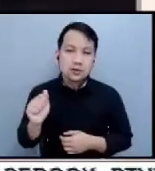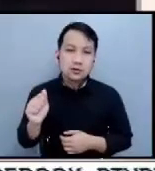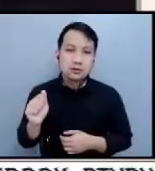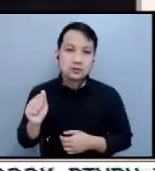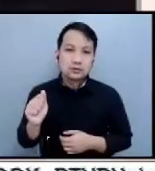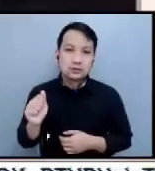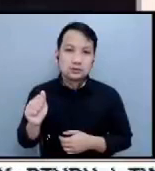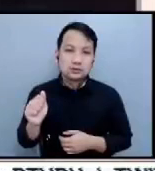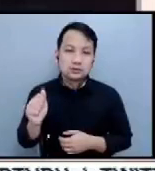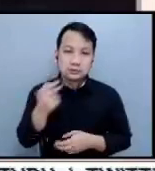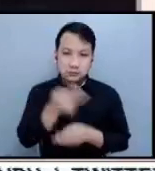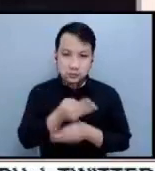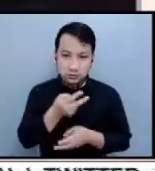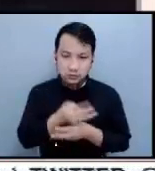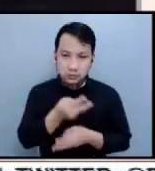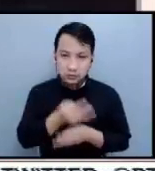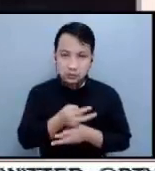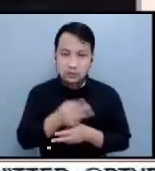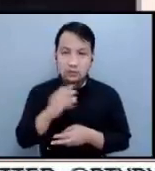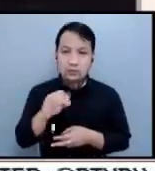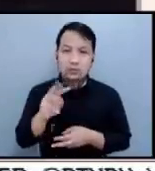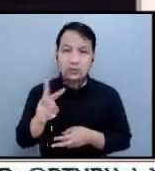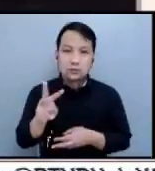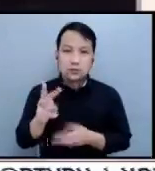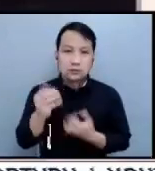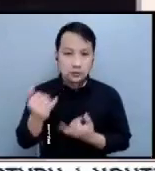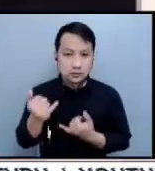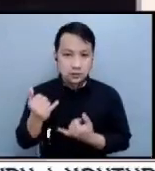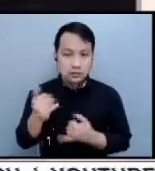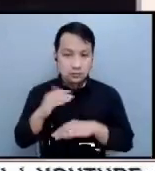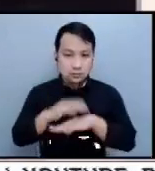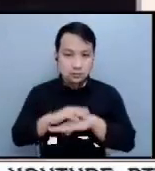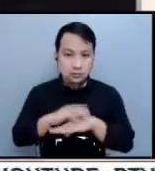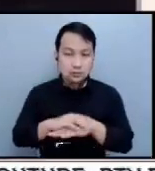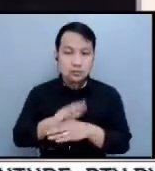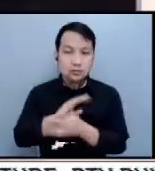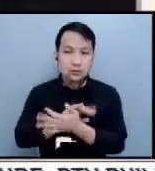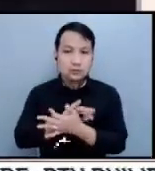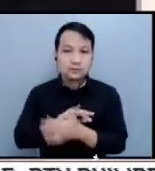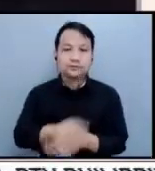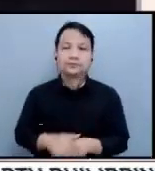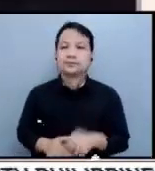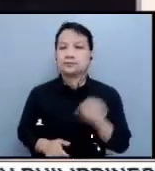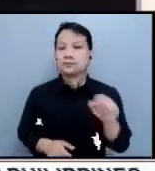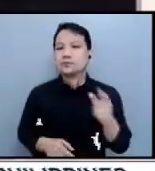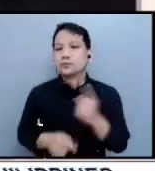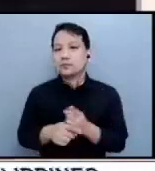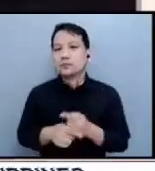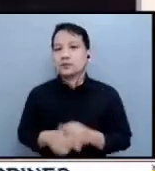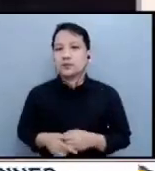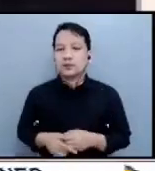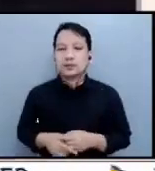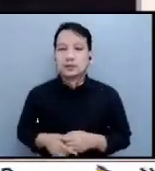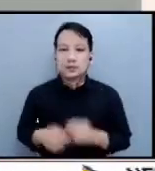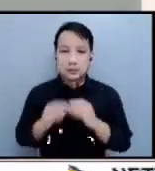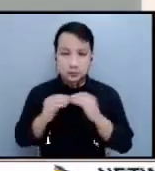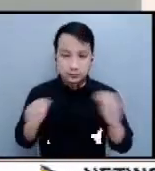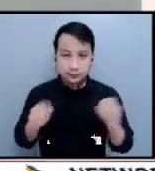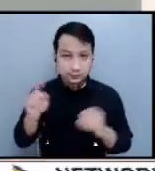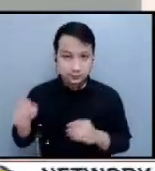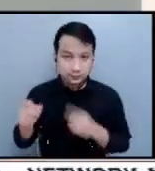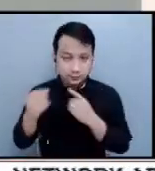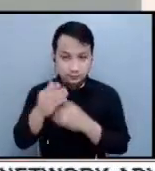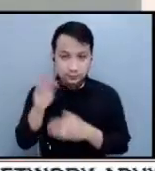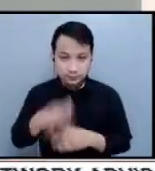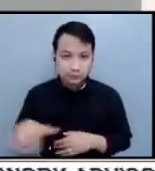sa pag-aaruga ng ating pong mga OFWs, lalo na ngayong may pandemya? That's right. And in fairness, nabanggit ko nga, all